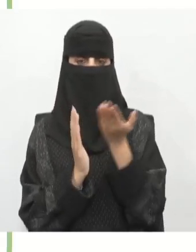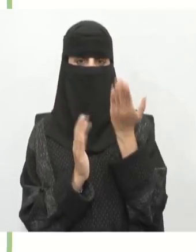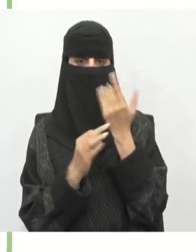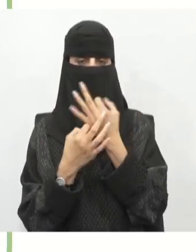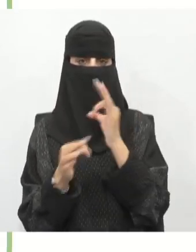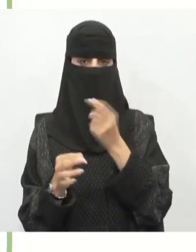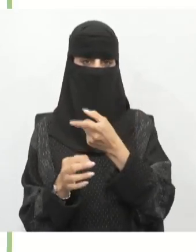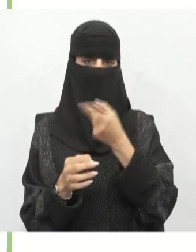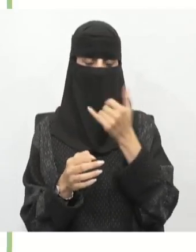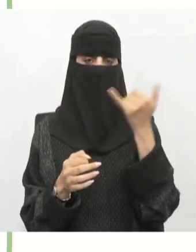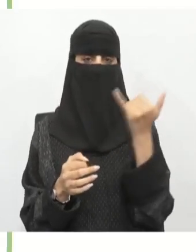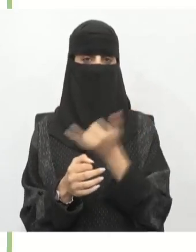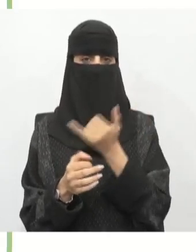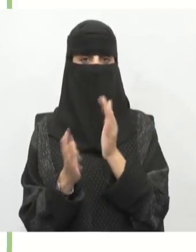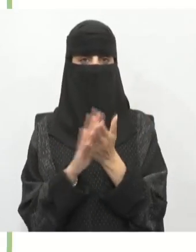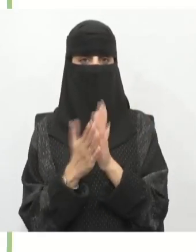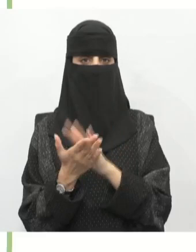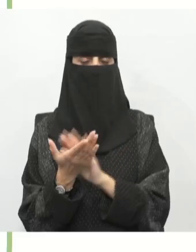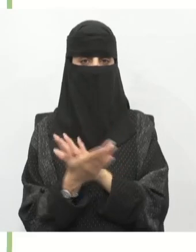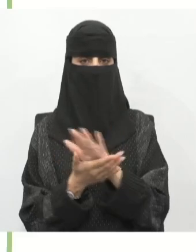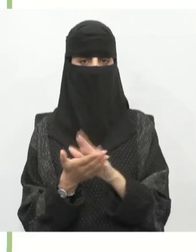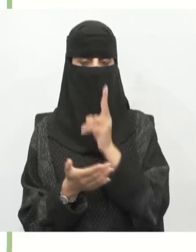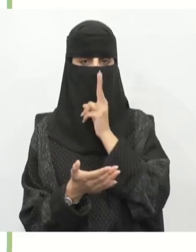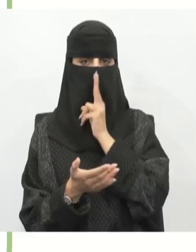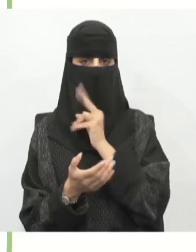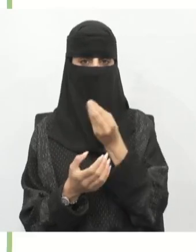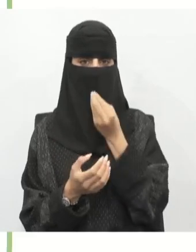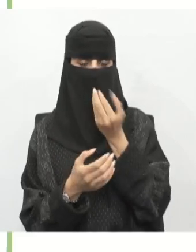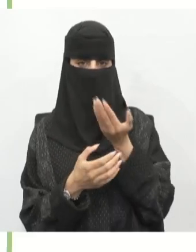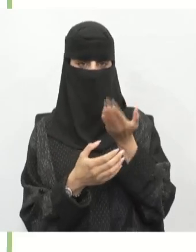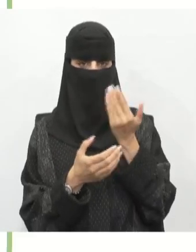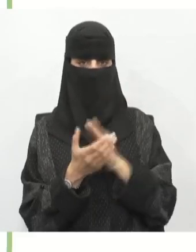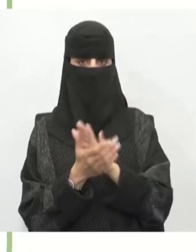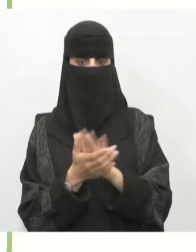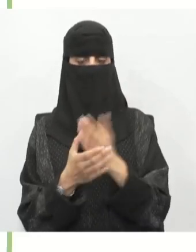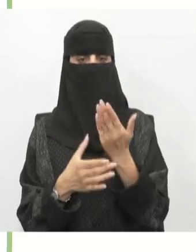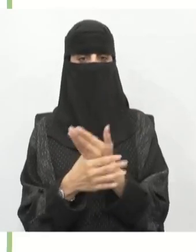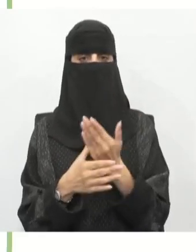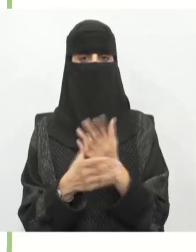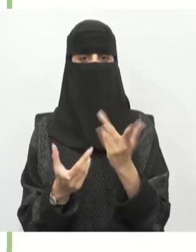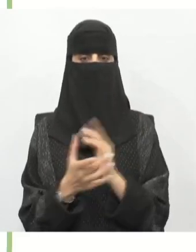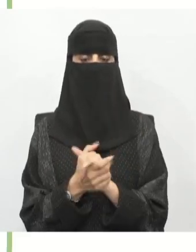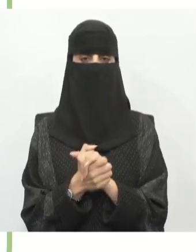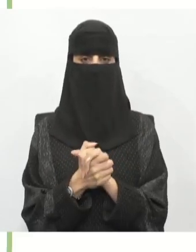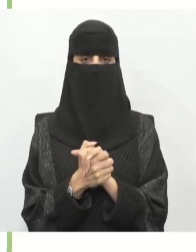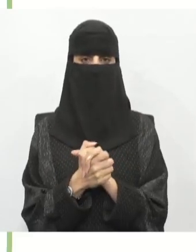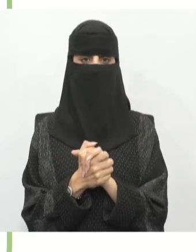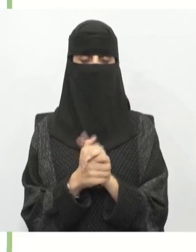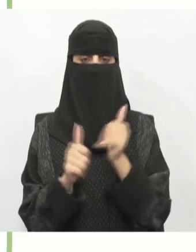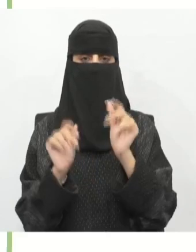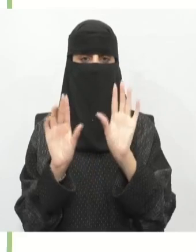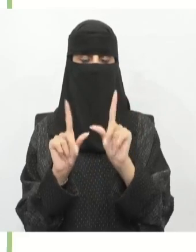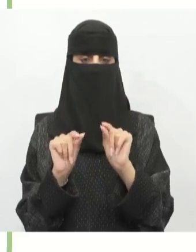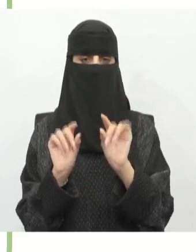يجب علينا ان اغسل يدي قبل تناول الطعام ما هو السبب برايكم بارك